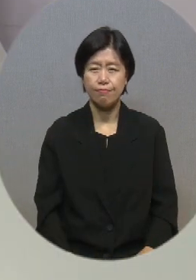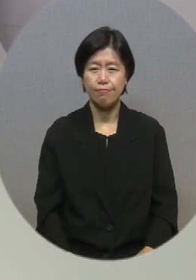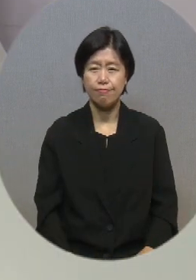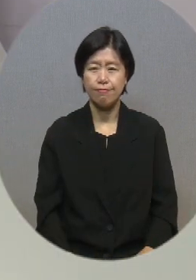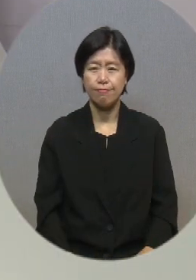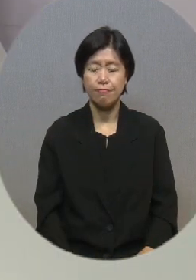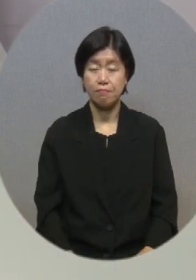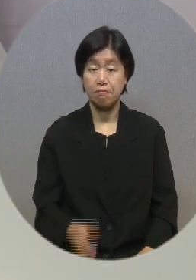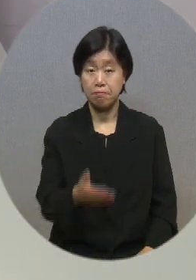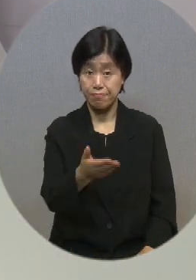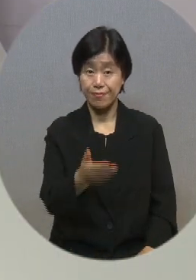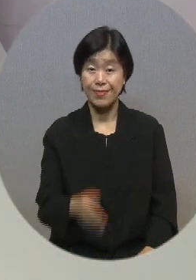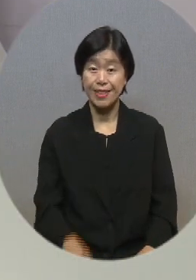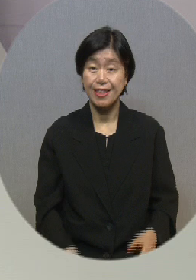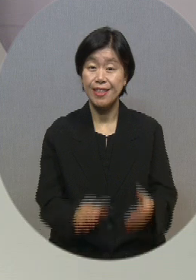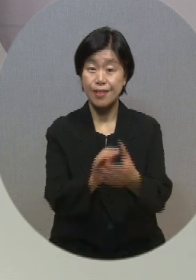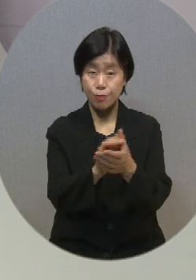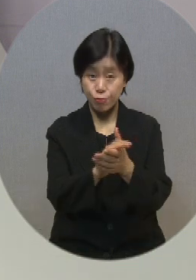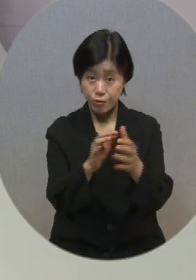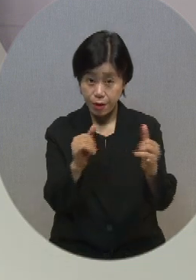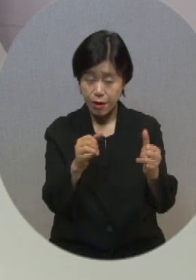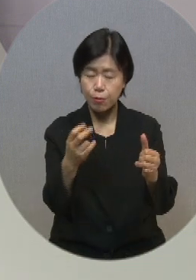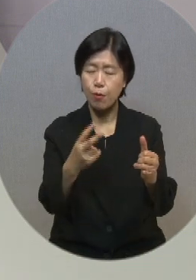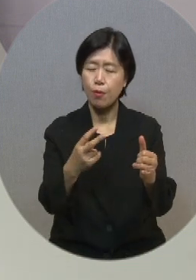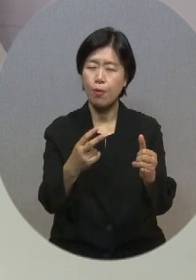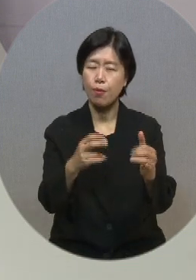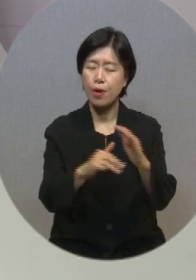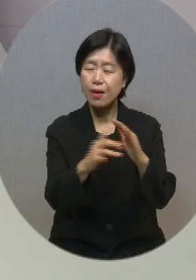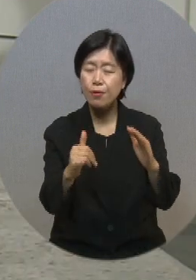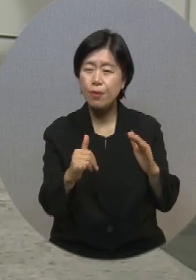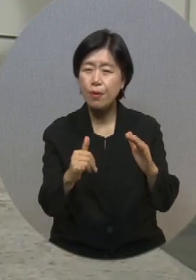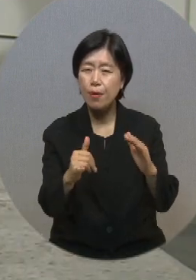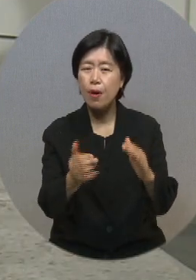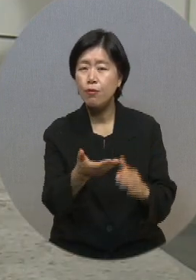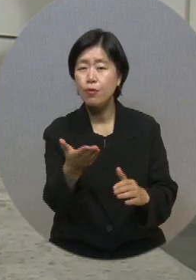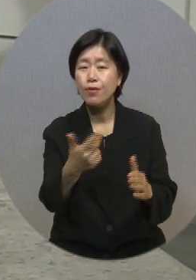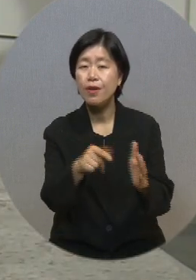우리 친구분들이나 가족분들에게 또 하고 싶은 말씀 있을까요?